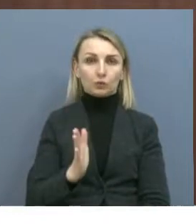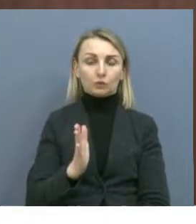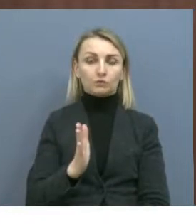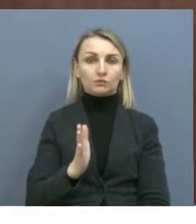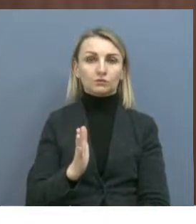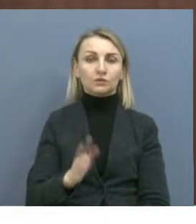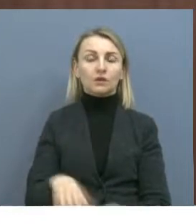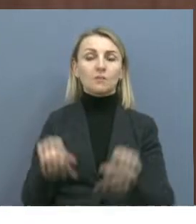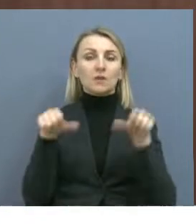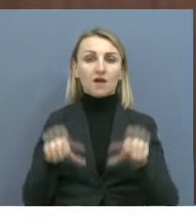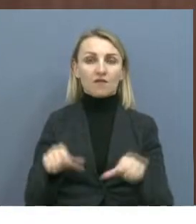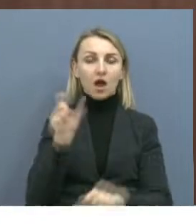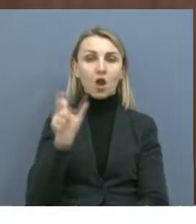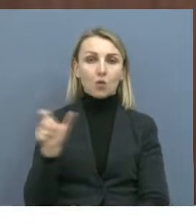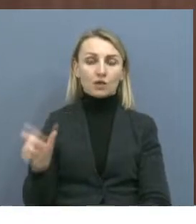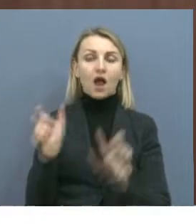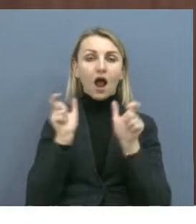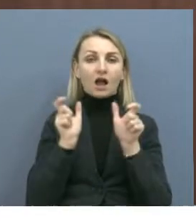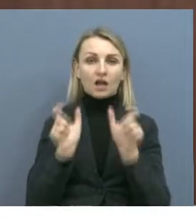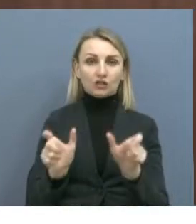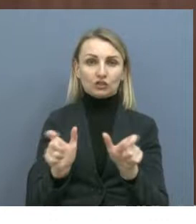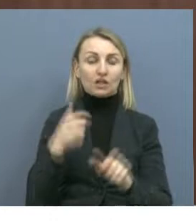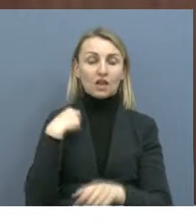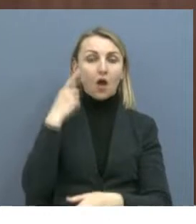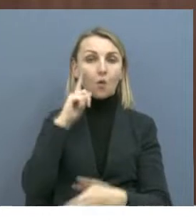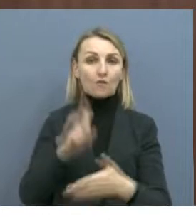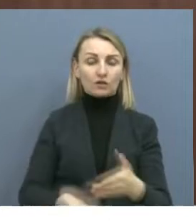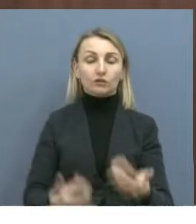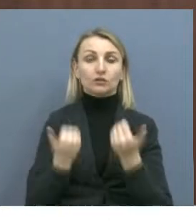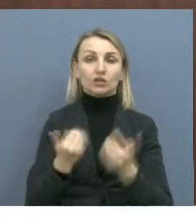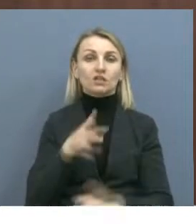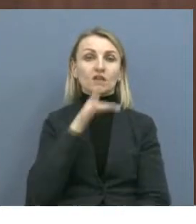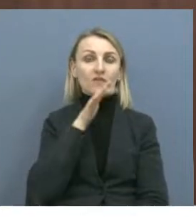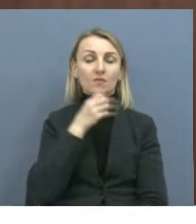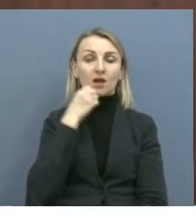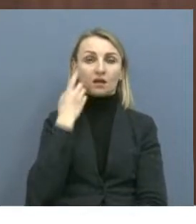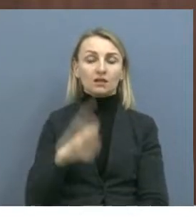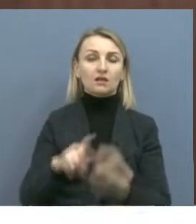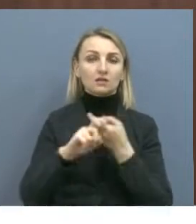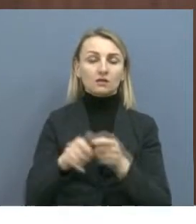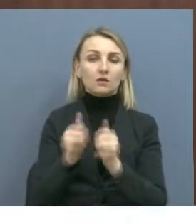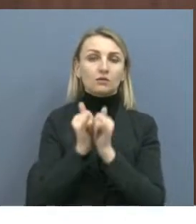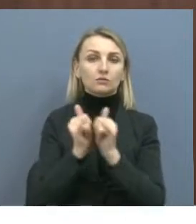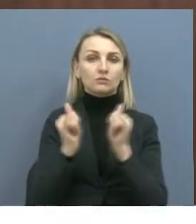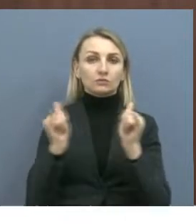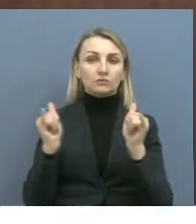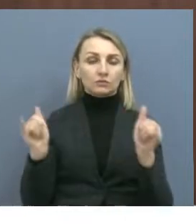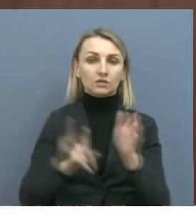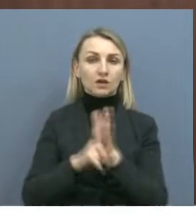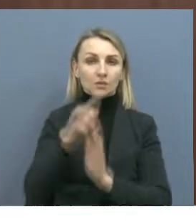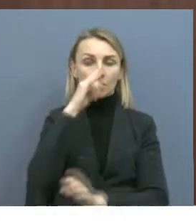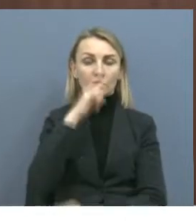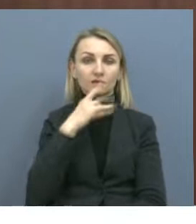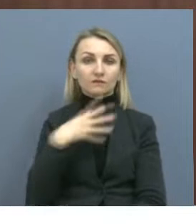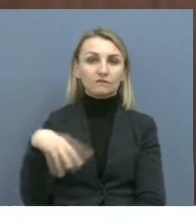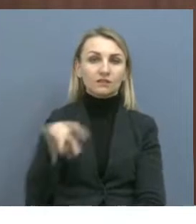ограничивают права наших граждан, но я уверен, что в настоящей ситуации, когда болезнь стремительно расширяет свою географию, они просто